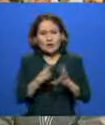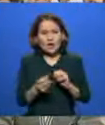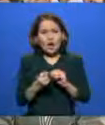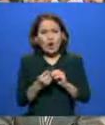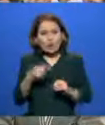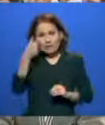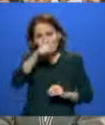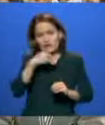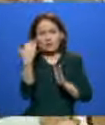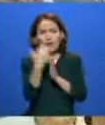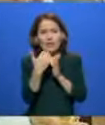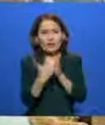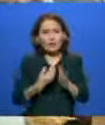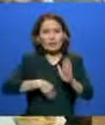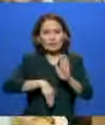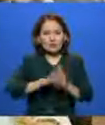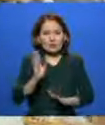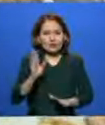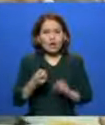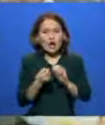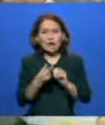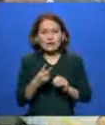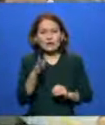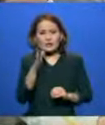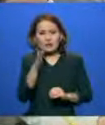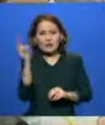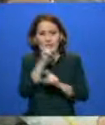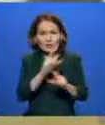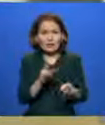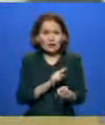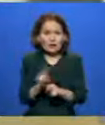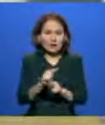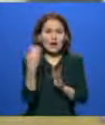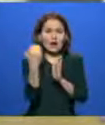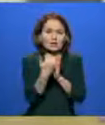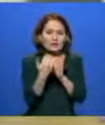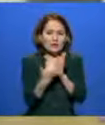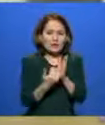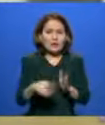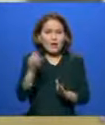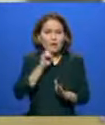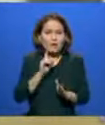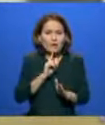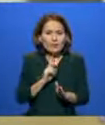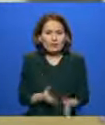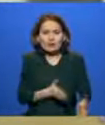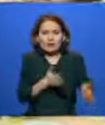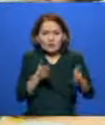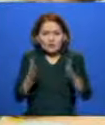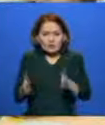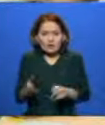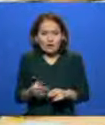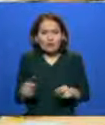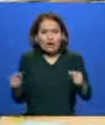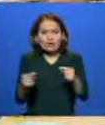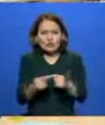11 жылдық бағдарламаны жақсарту үшін пайдаланылады. 12 жылдық білім беру жүйесінің қанша уақытқа шегеріліп отырған әзірше нақтыланған жоқ,